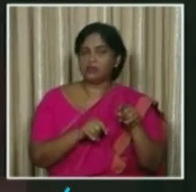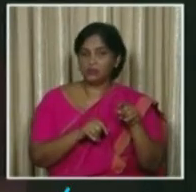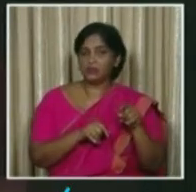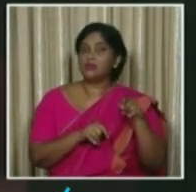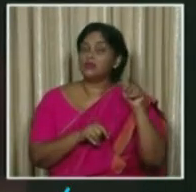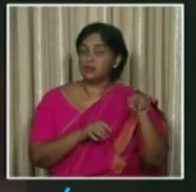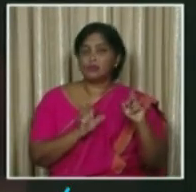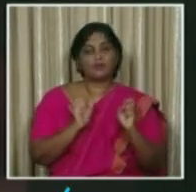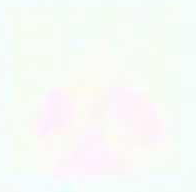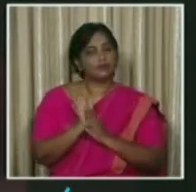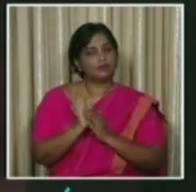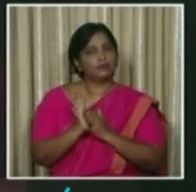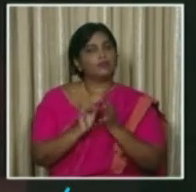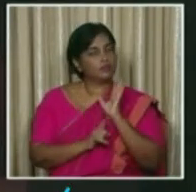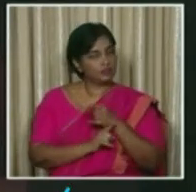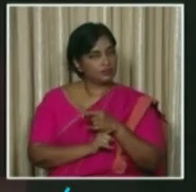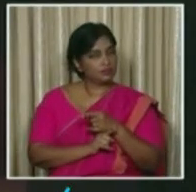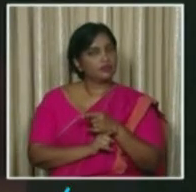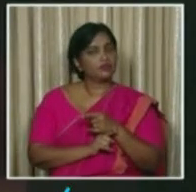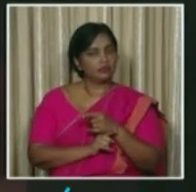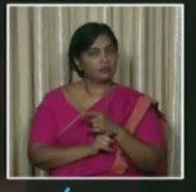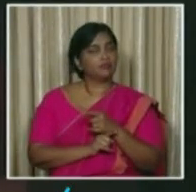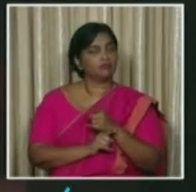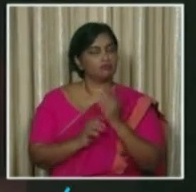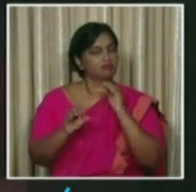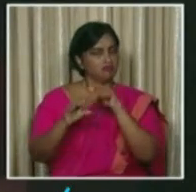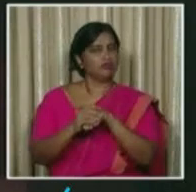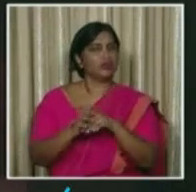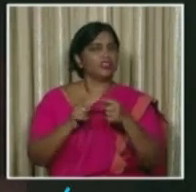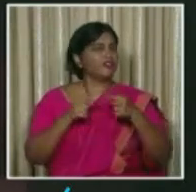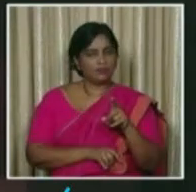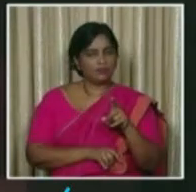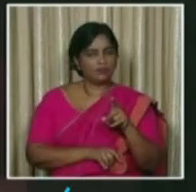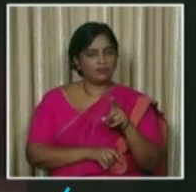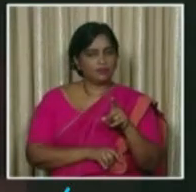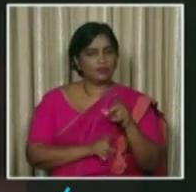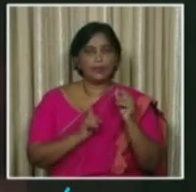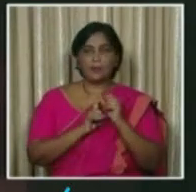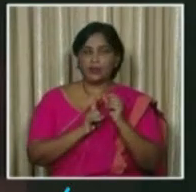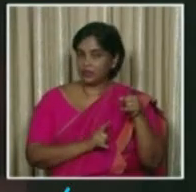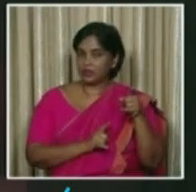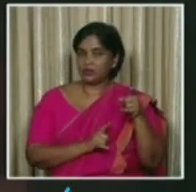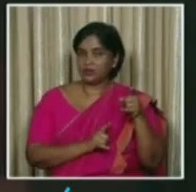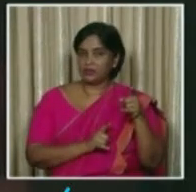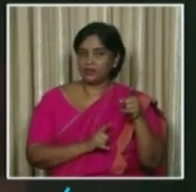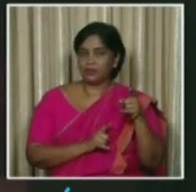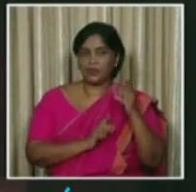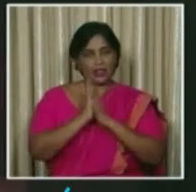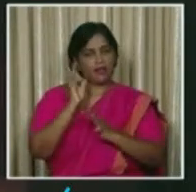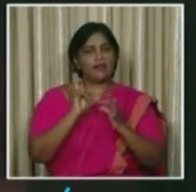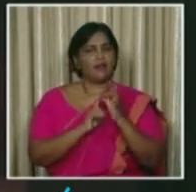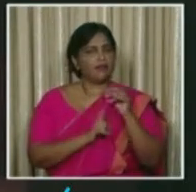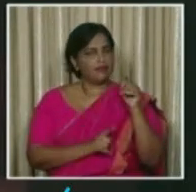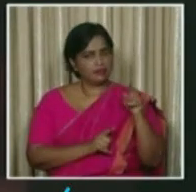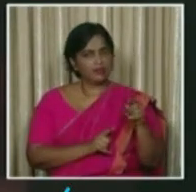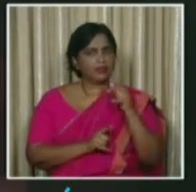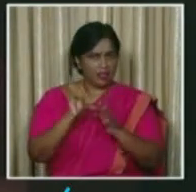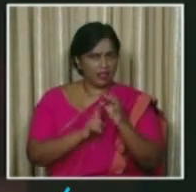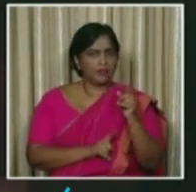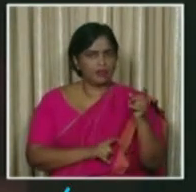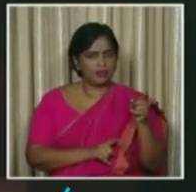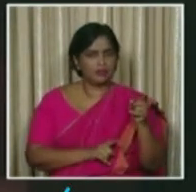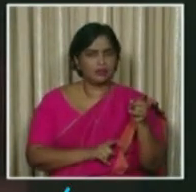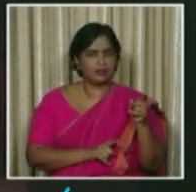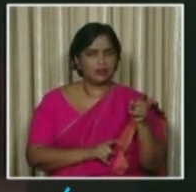ඒ කමිටුවේ සභාපතිත්වය හැබවිය යුත්තේ විපක්ෂයේ සමාජික පවිත්‍ර වන්නයාරච්චි ඇමතිතුමිය මං හිතන්නේ වාරි මාර්ග ඇමති